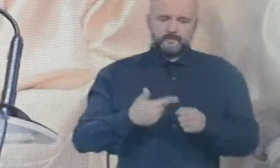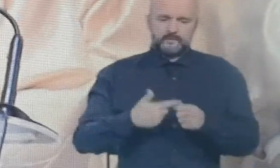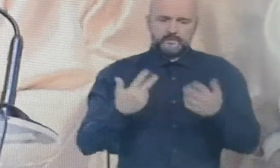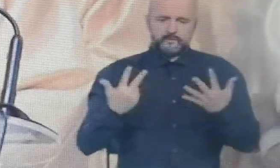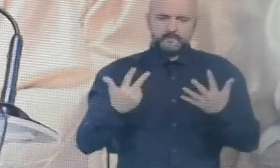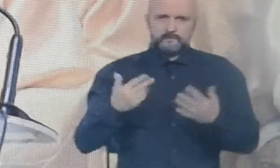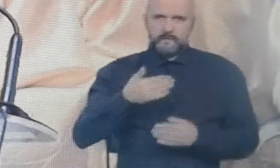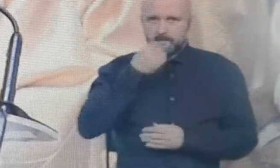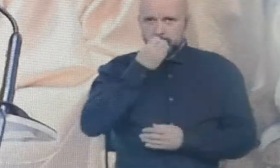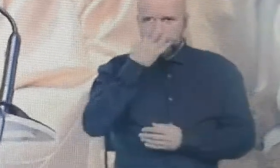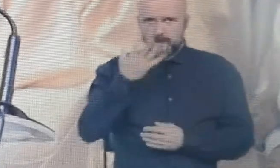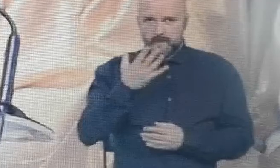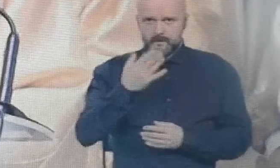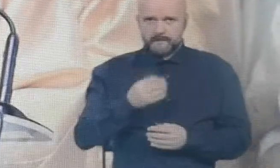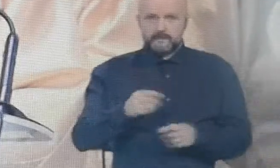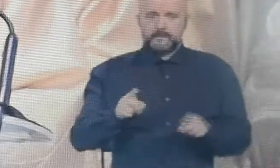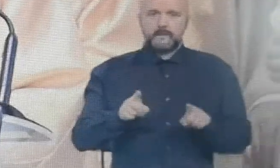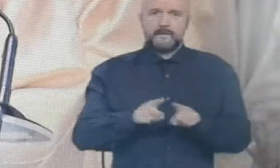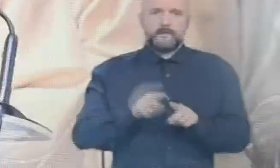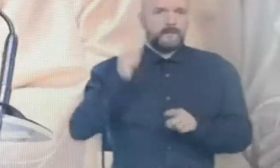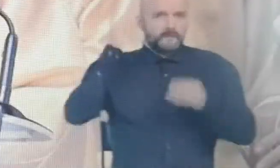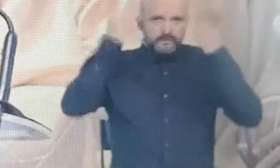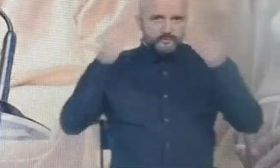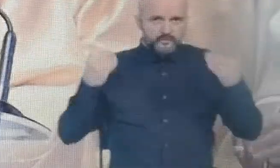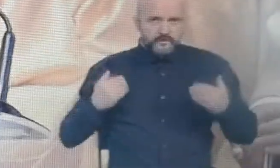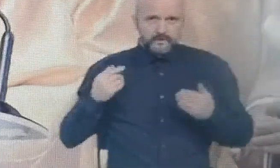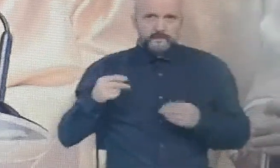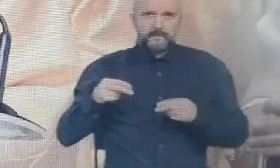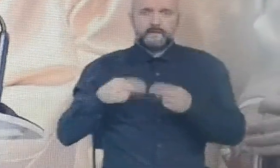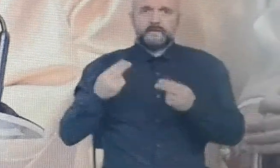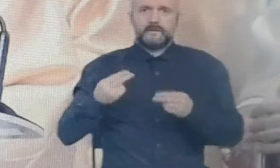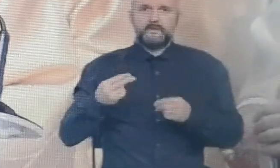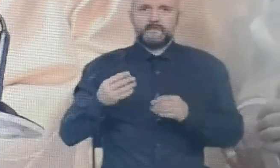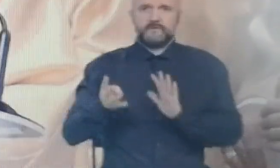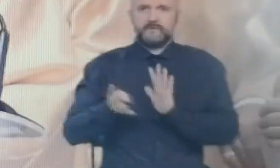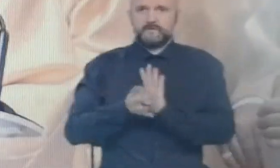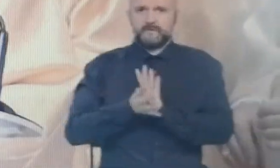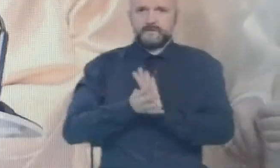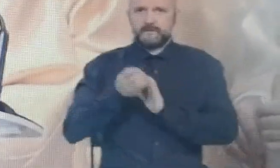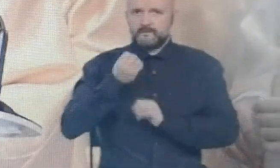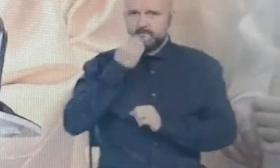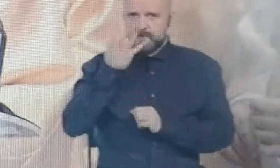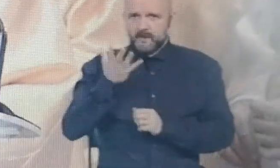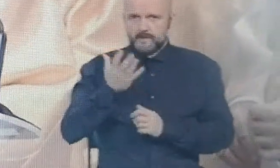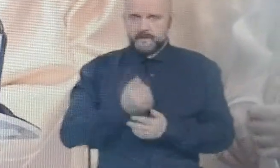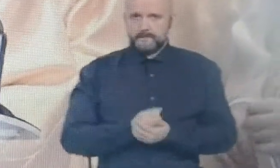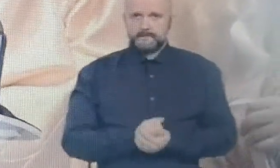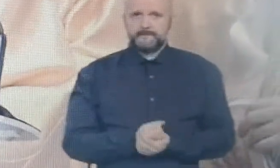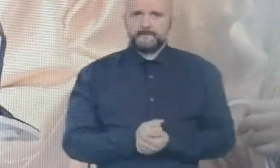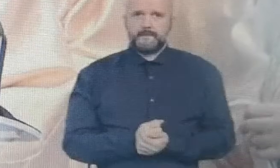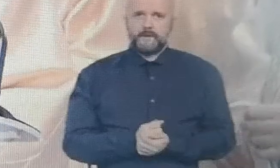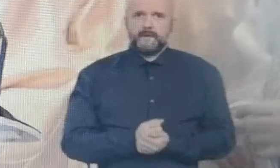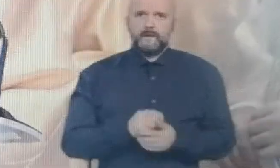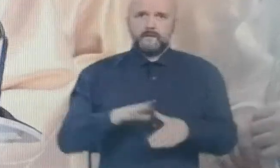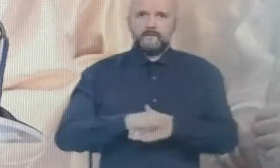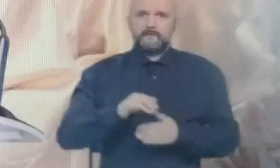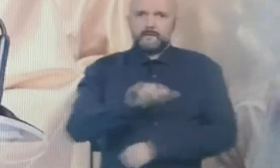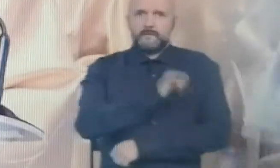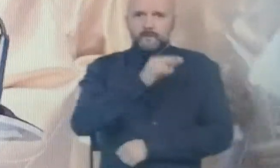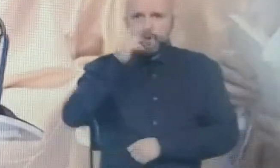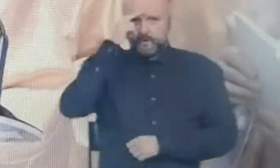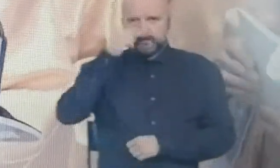maja oraz dla drugiej dnia 19 maja. W imię Ojca